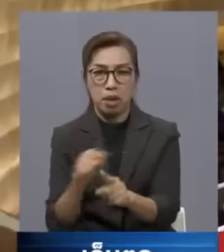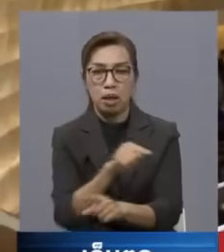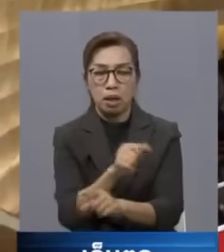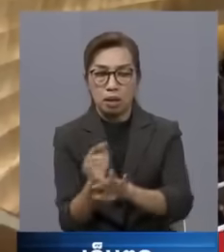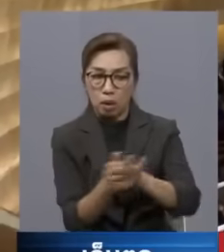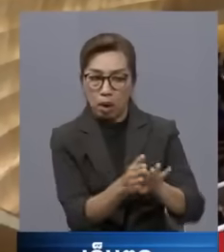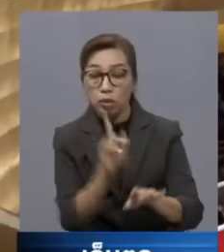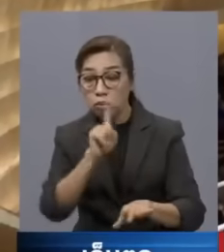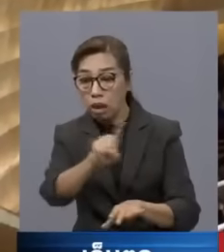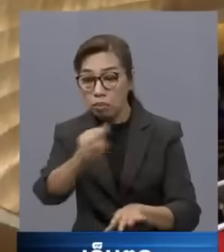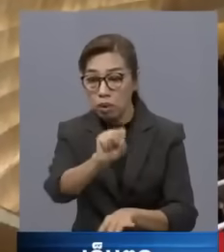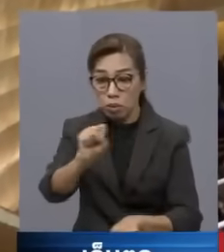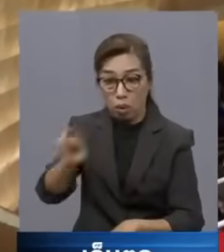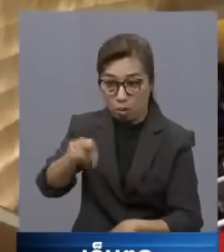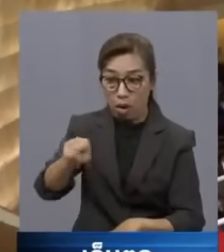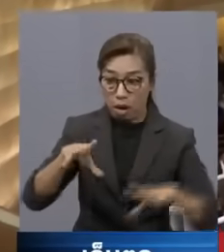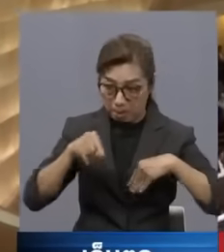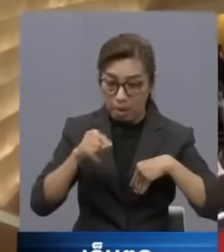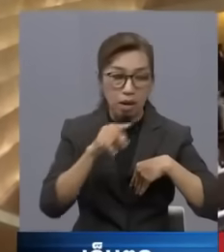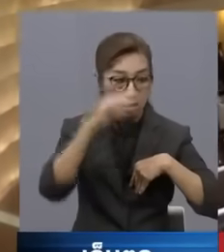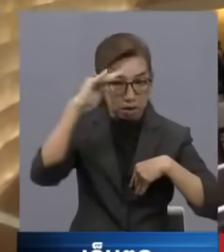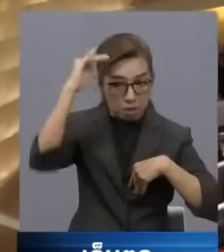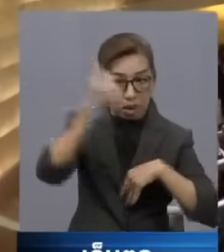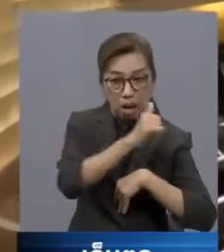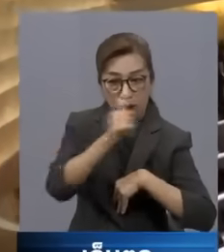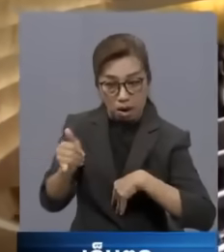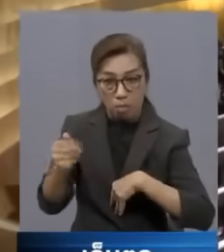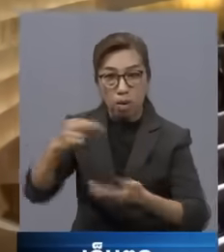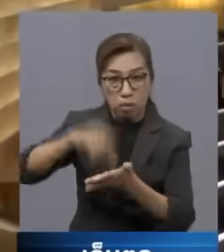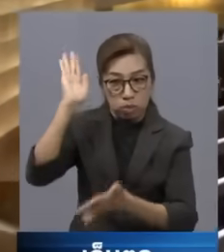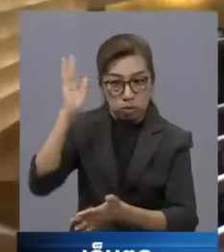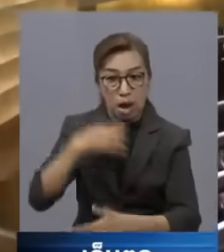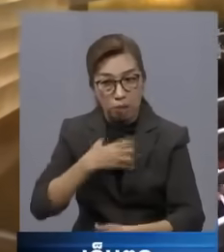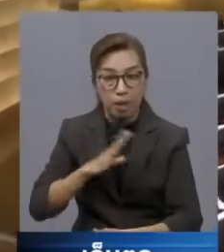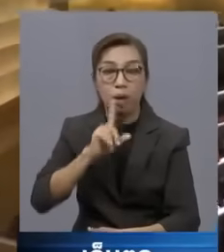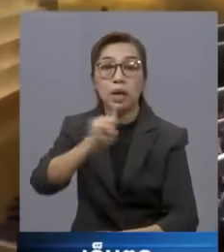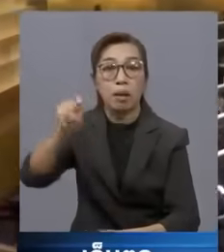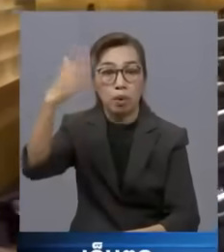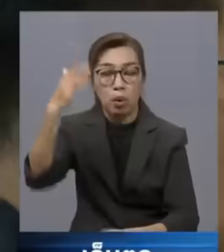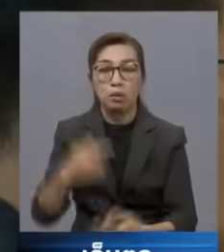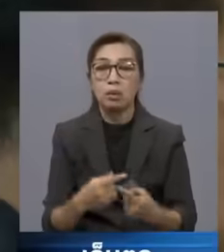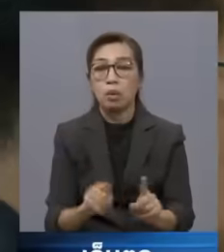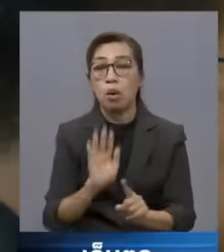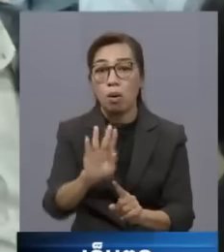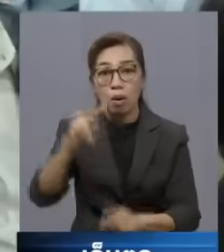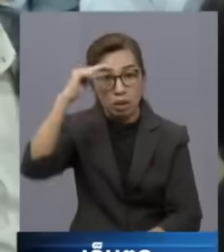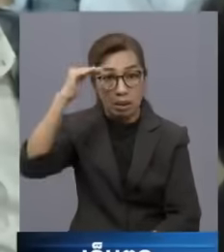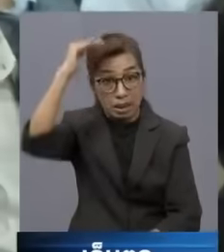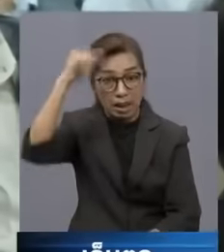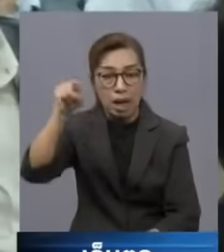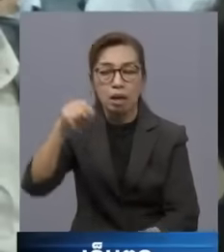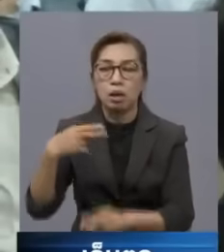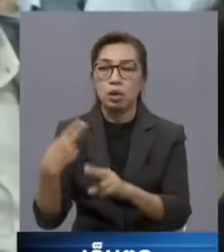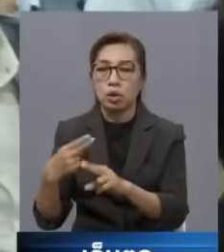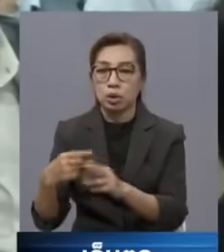รัฐสภาว่าจะเอายังไงใช่ครับทีนี้จะม้วนเดียวจบหรือเปล่าในส่วนของคุณเสร็จขาครับอันนี้ก็ต้องรอจับตากันนะครับขณะเดียวกัน